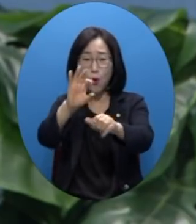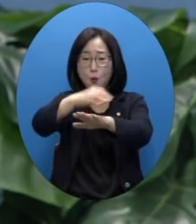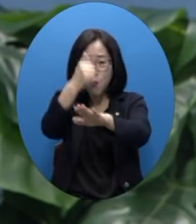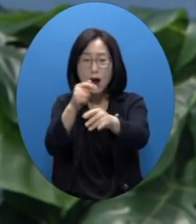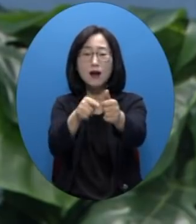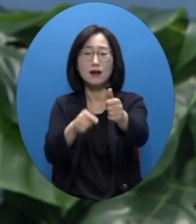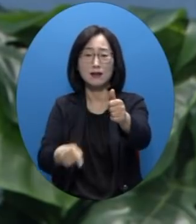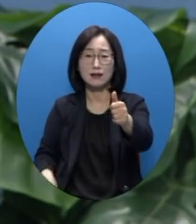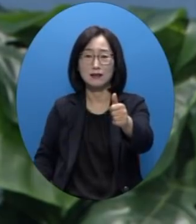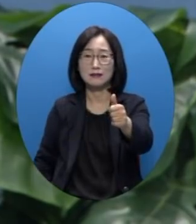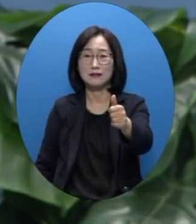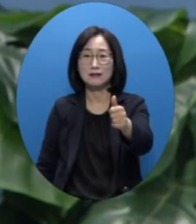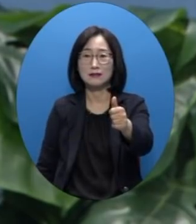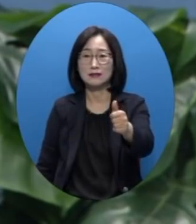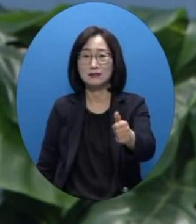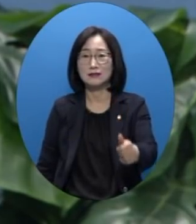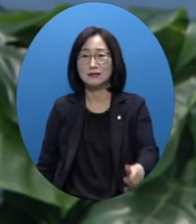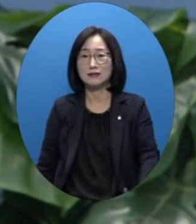왕초거지구나 그랬답니다.